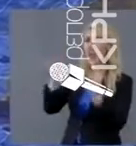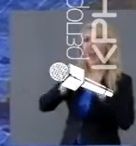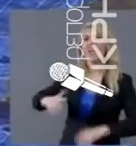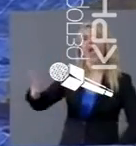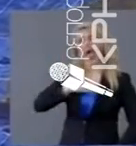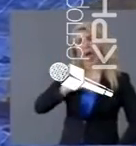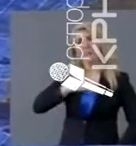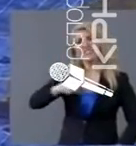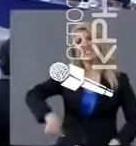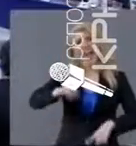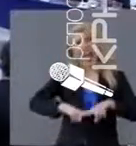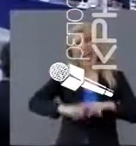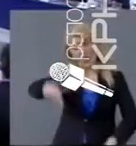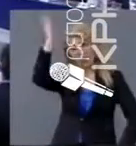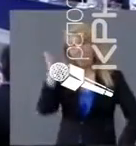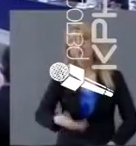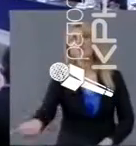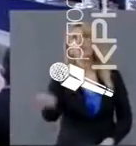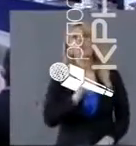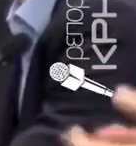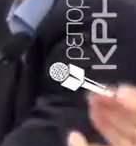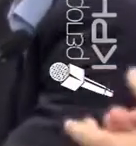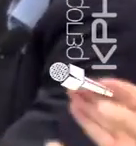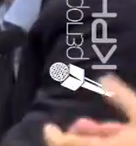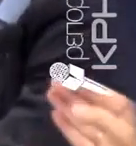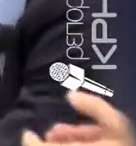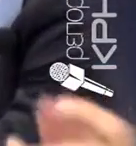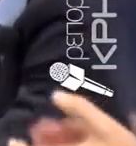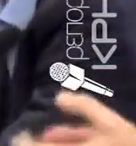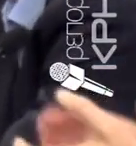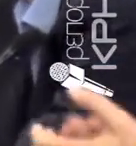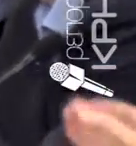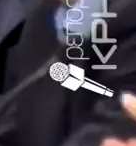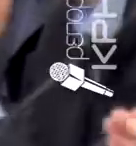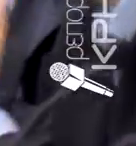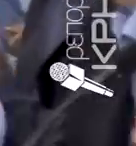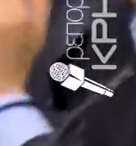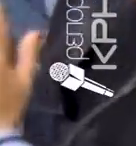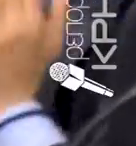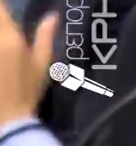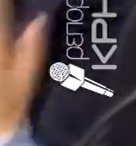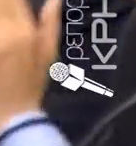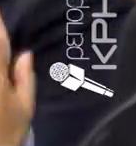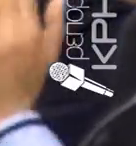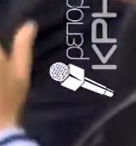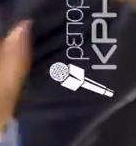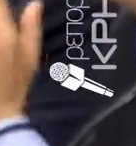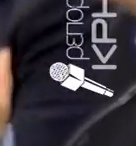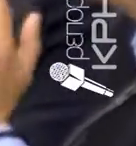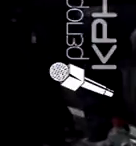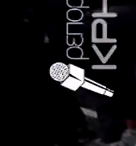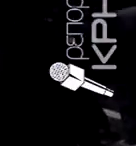σχέδιο στήριξης για τις τιμές του ηλεκτρικού ρεύματος. Έκτακτο επίδομα ακρίβειας 200 ευρώ θα λάβουν τη Μεγάλη